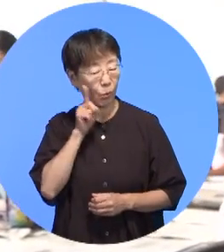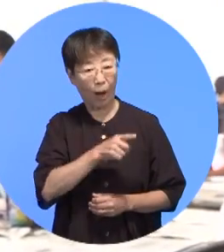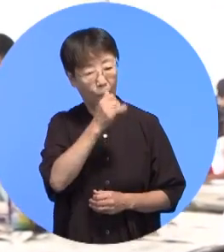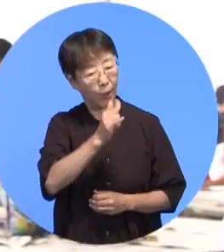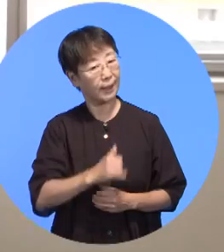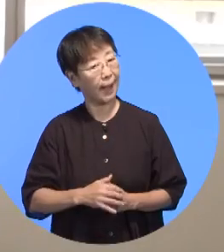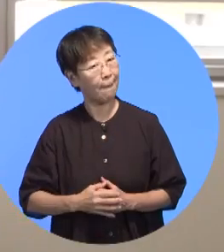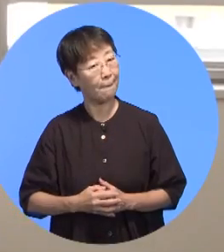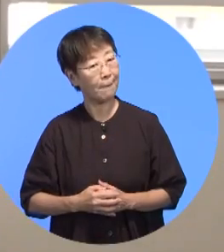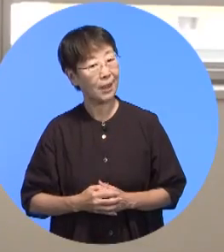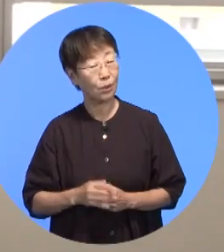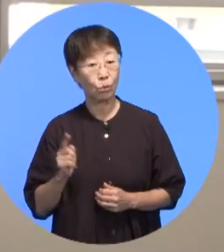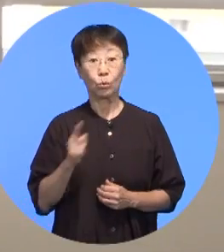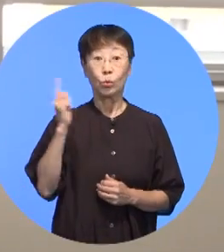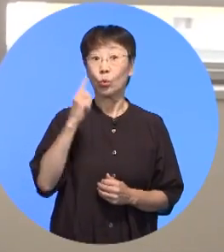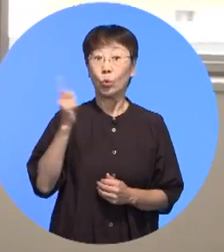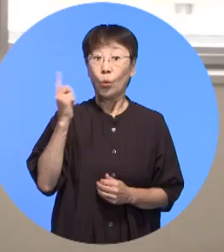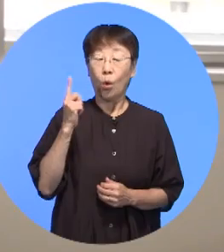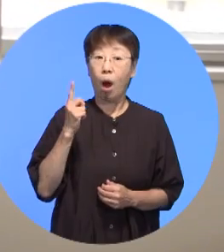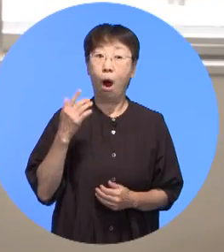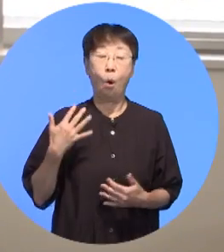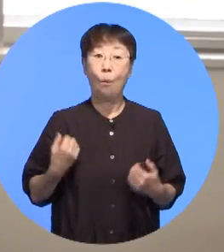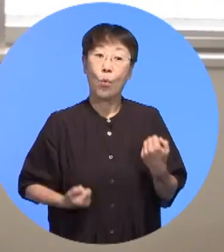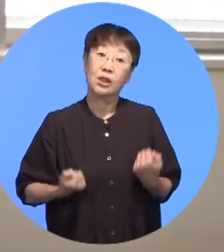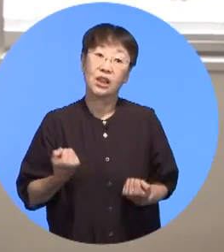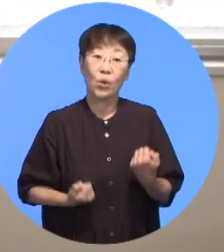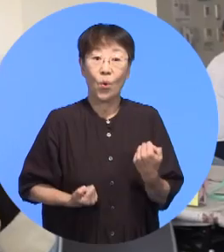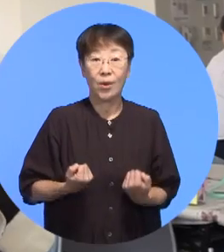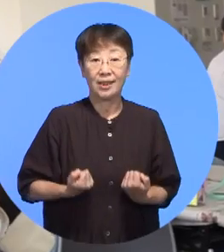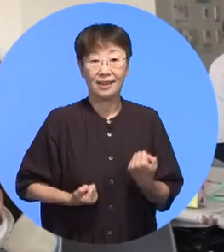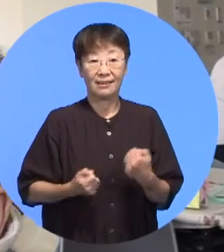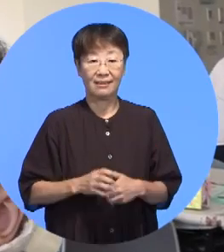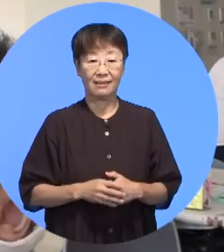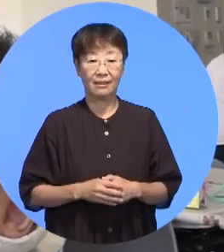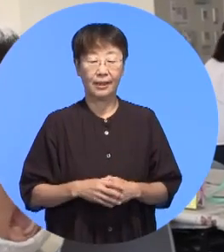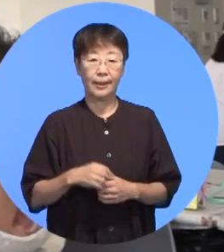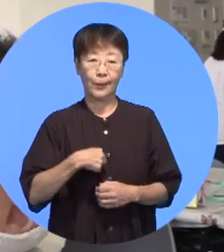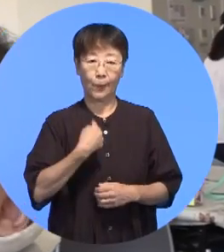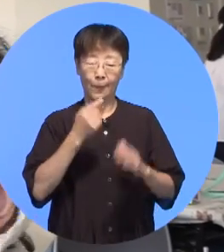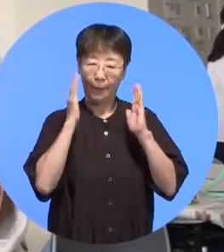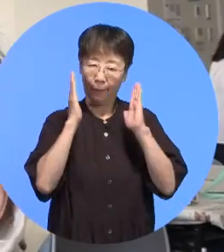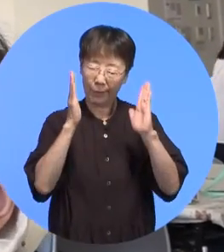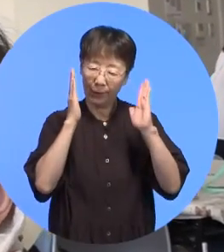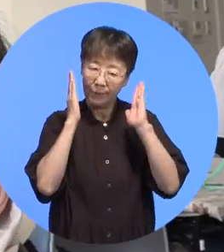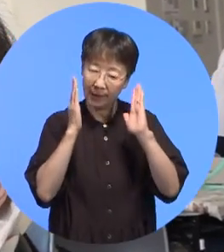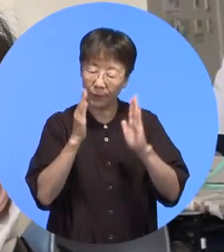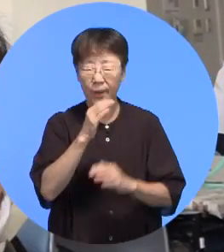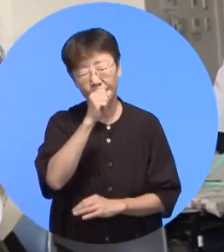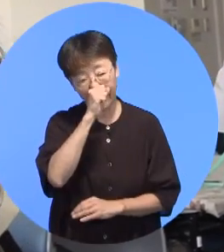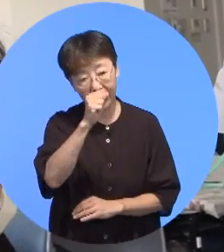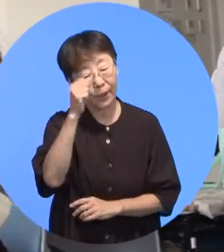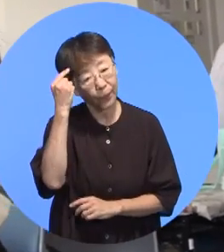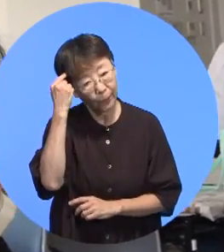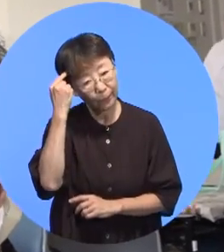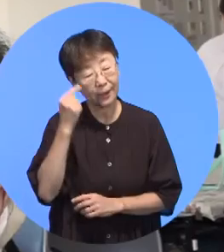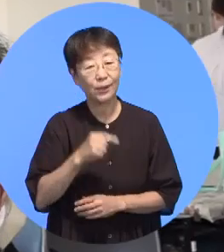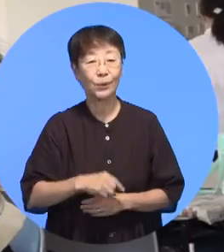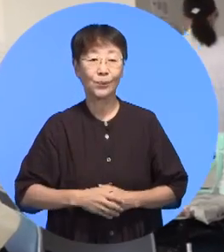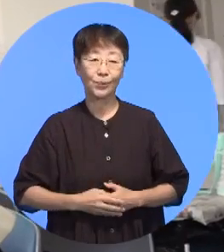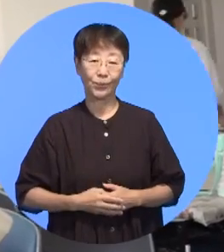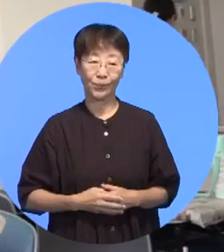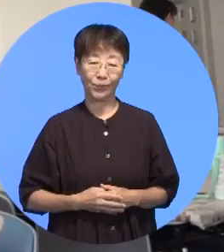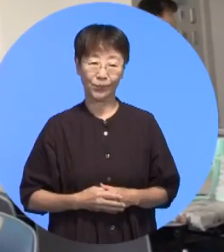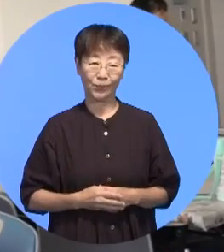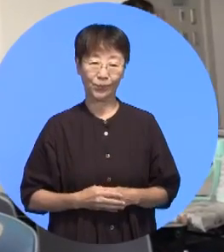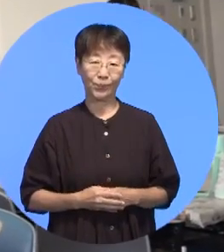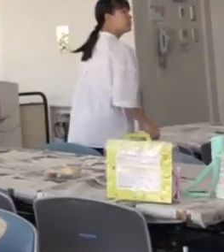できた。くるくる回したのが面白かったです。 一人で頑張って作ってたので良かったです